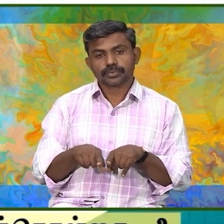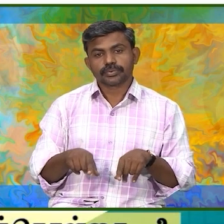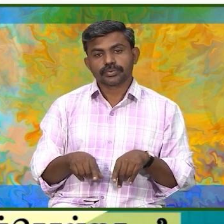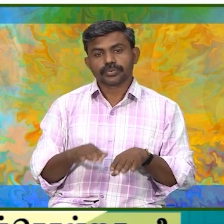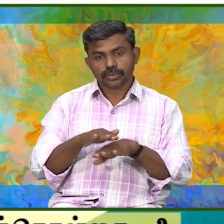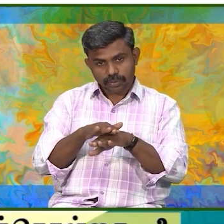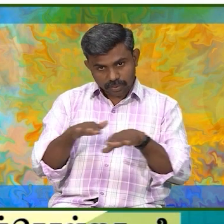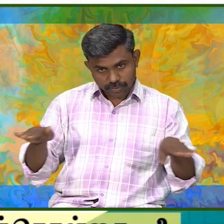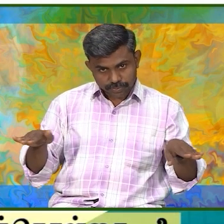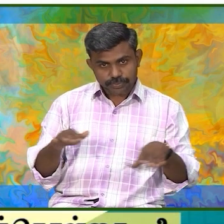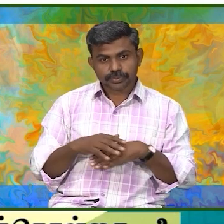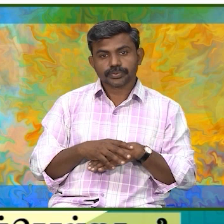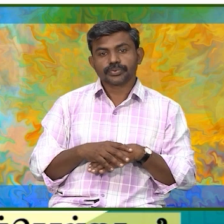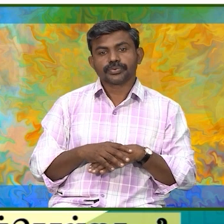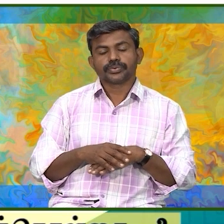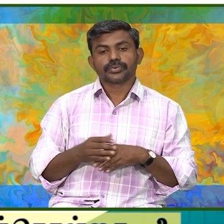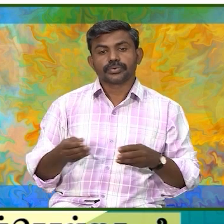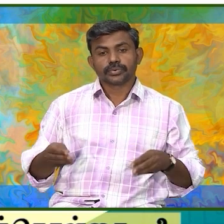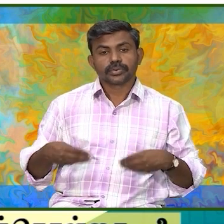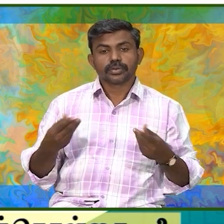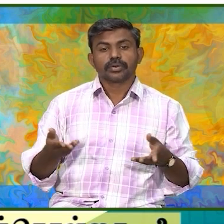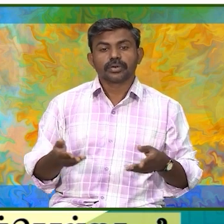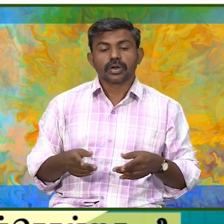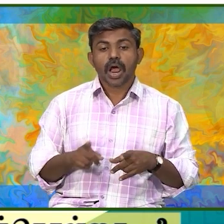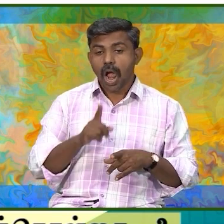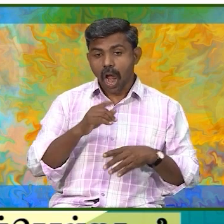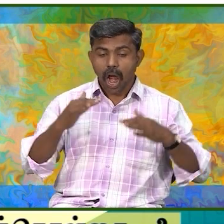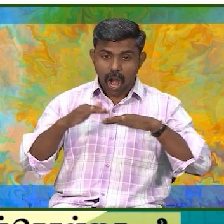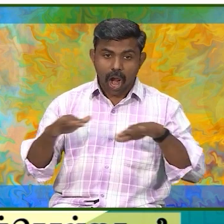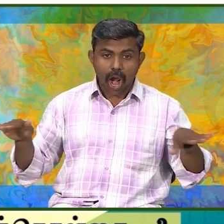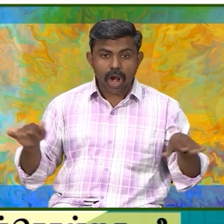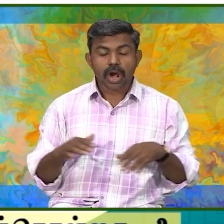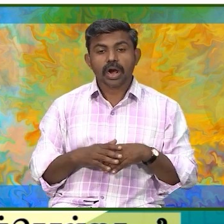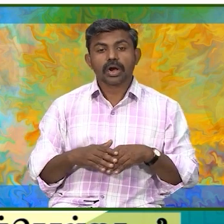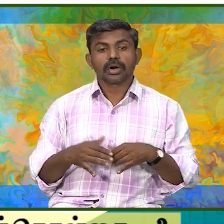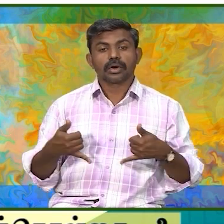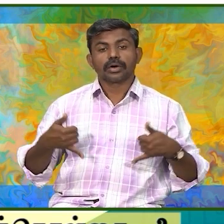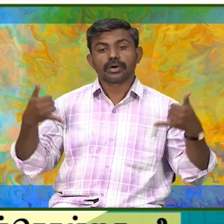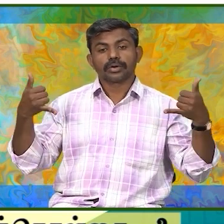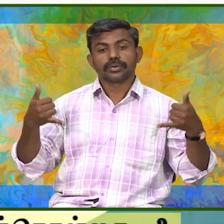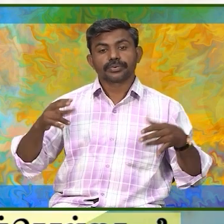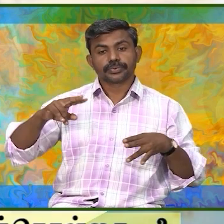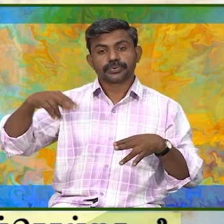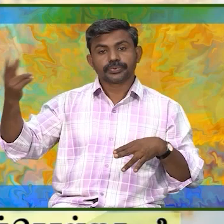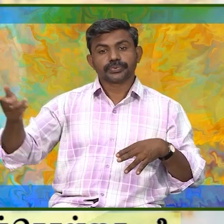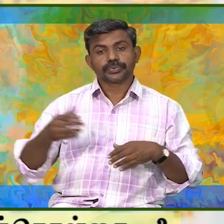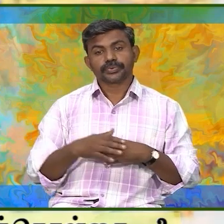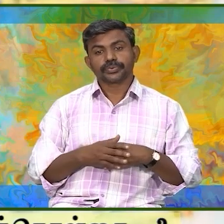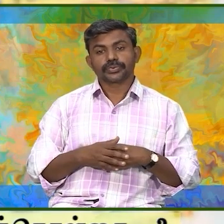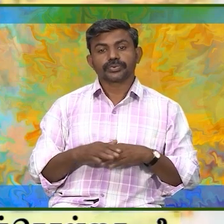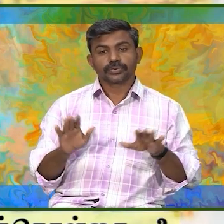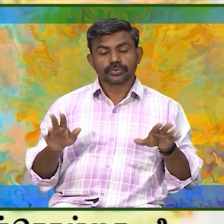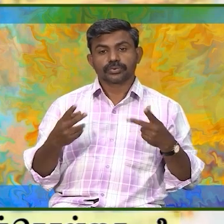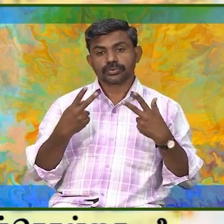சில அடிப்படை கொள்கைகளையும் செயல் திட்டங்களையும் அடிப்படையாக நம்மளுடைய இந்தியாவினுடைய வெளியுறவு கொள்கை